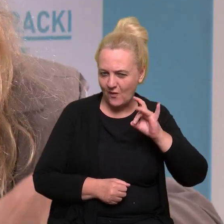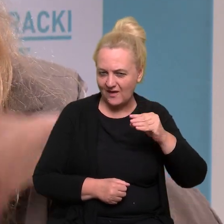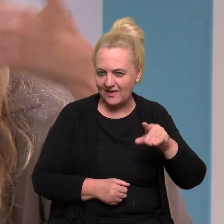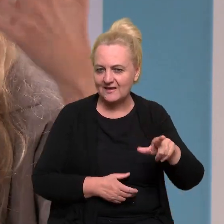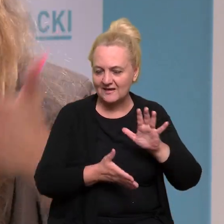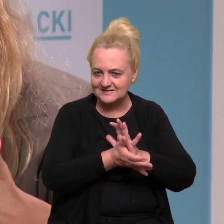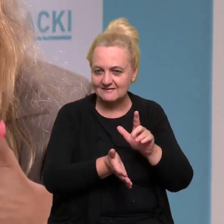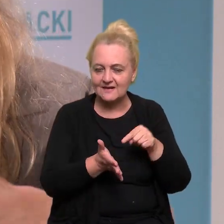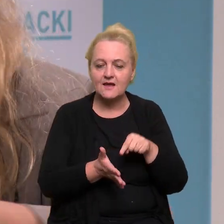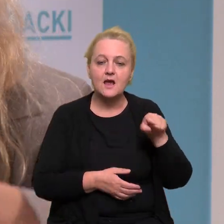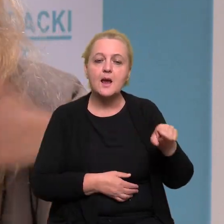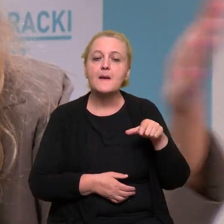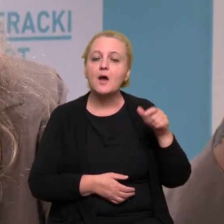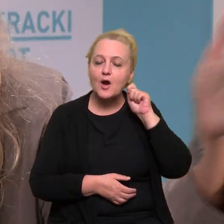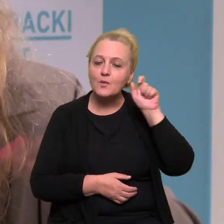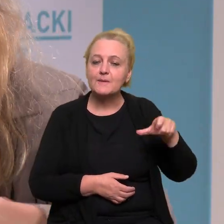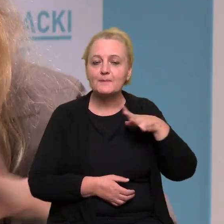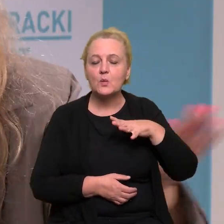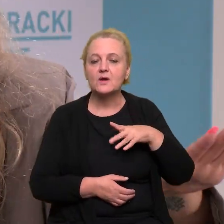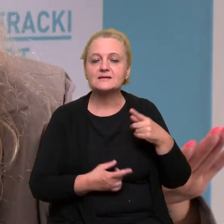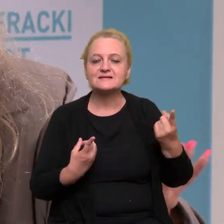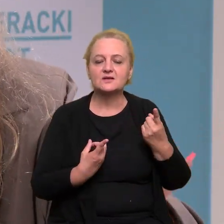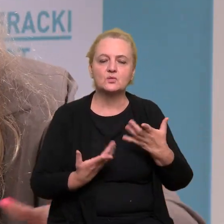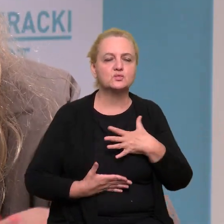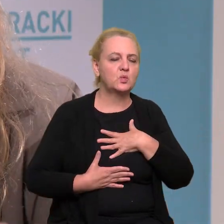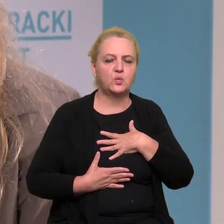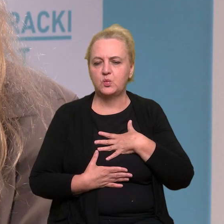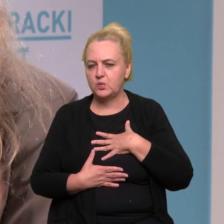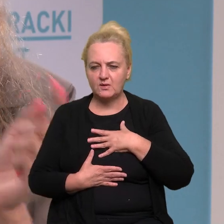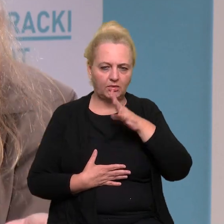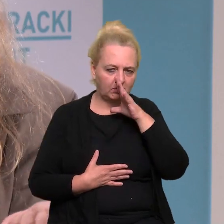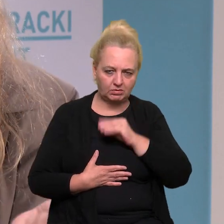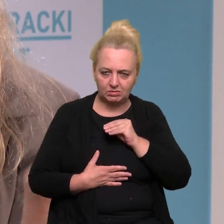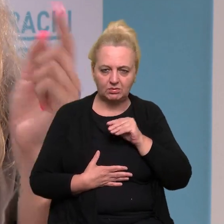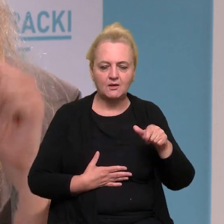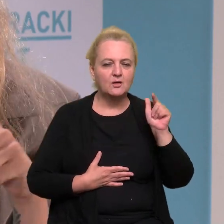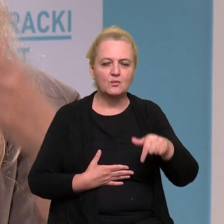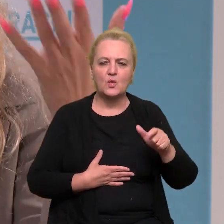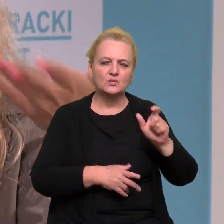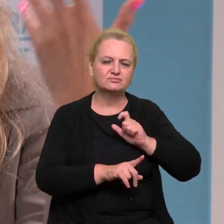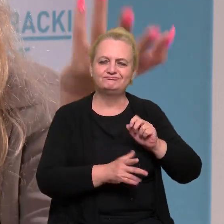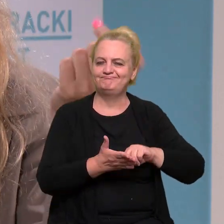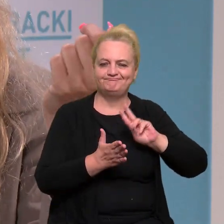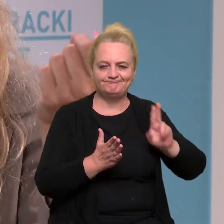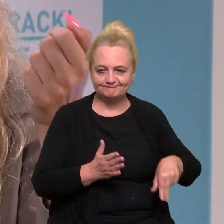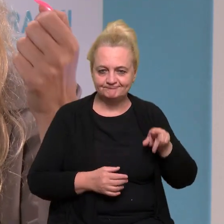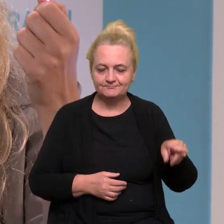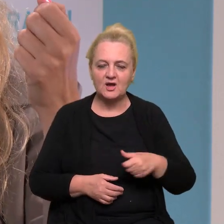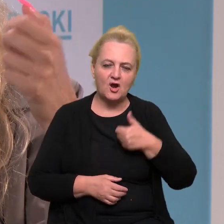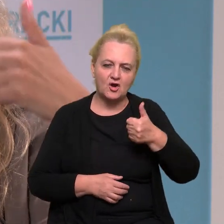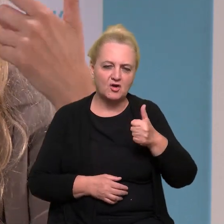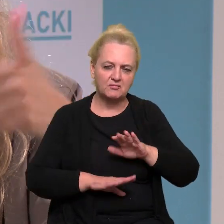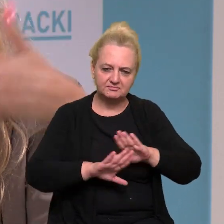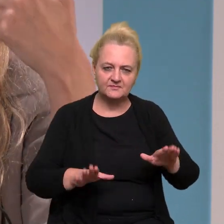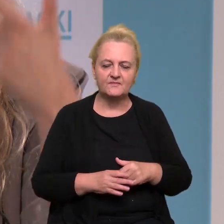Vogue'a, miała taką sytuację przepalenia, wypalenia, musiała odejść z redakcji na rok.